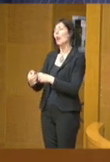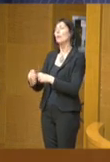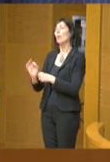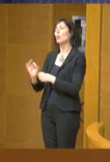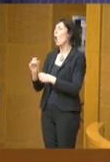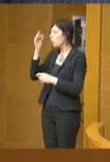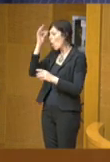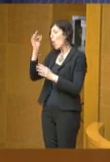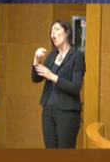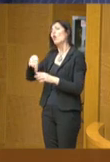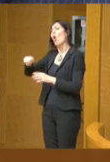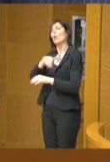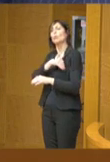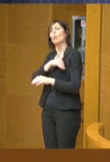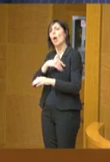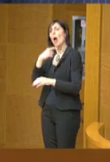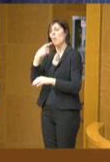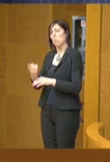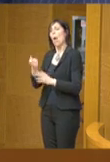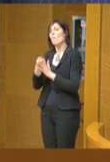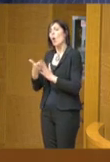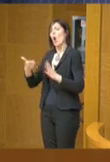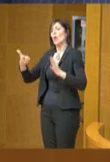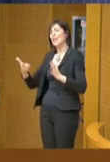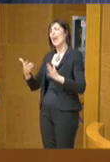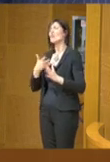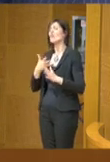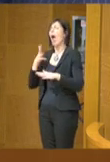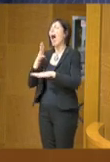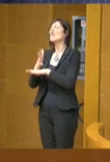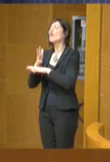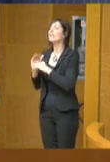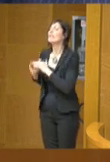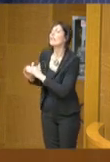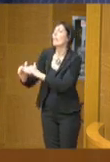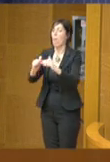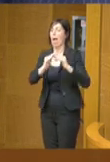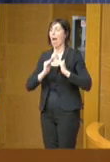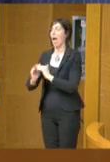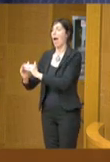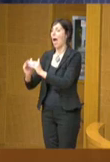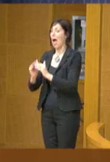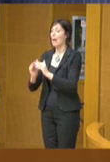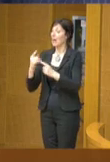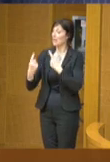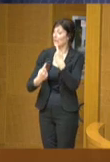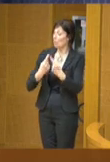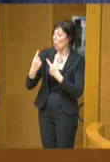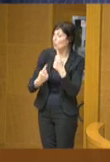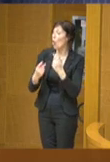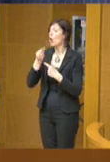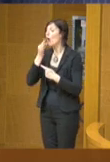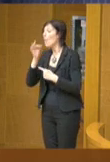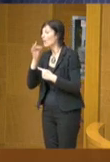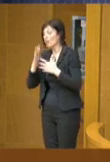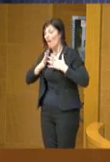è importante garantire accessi equi, indipendentemente dalle condizioni o dalle capacità